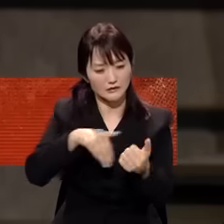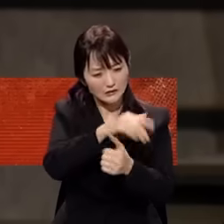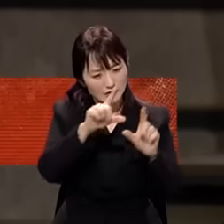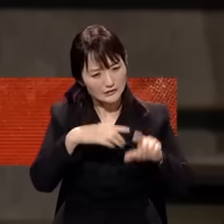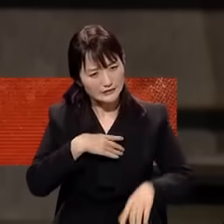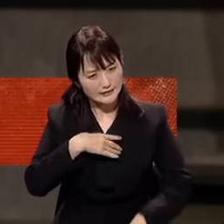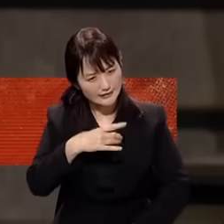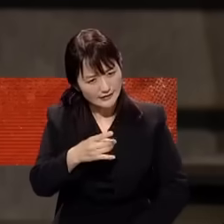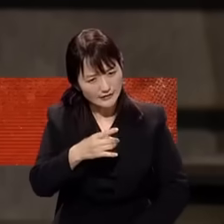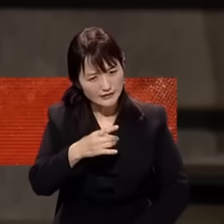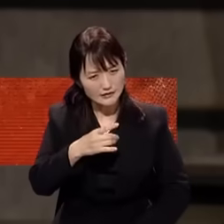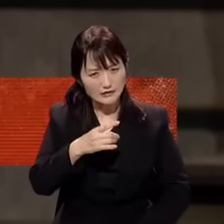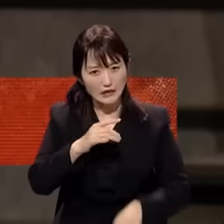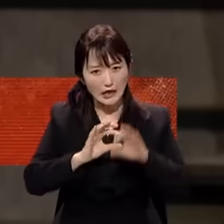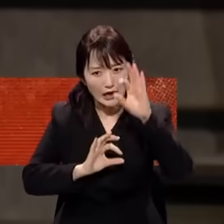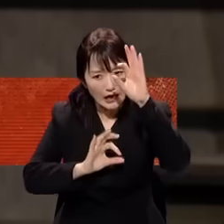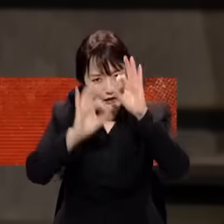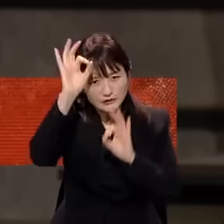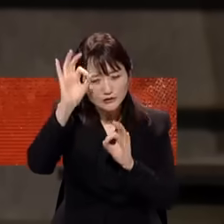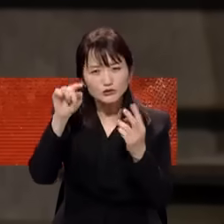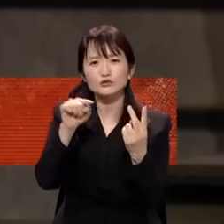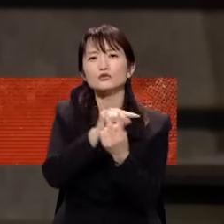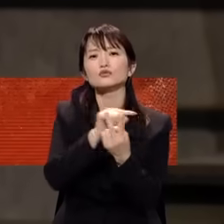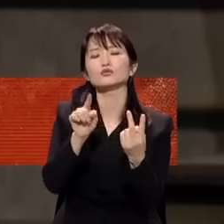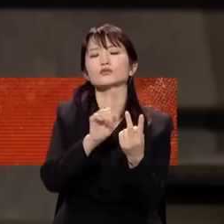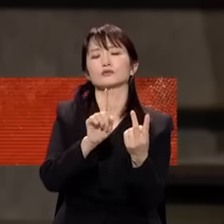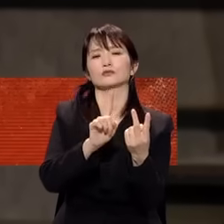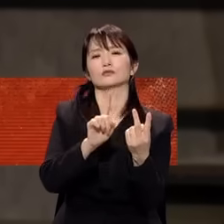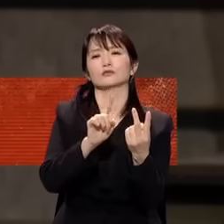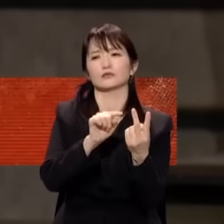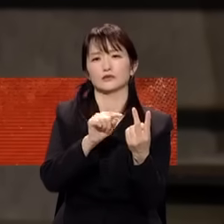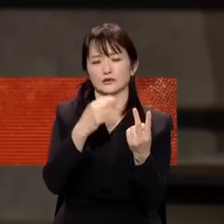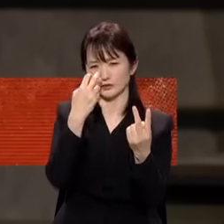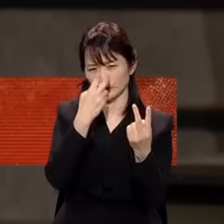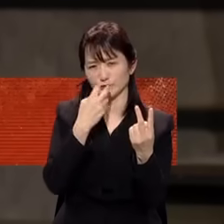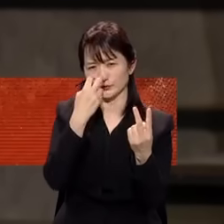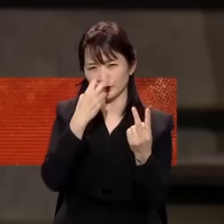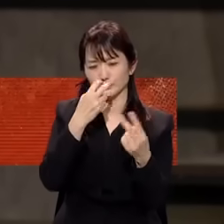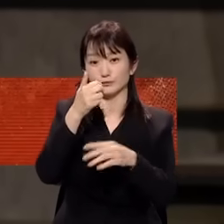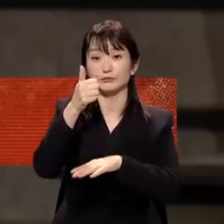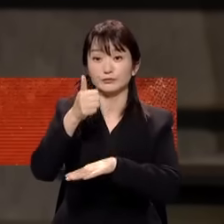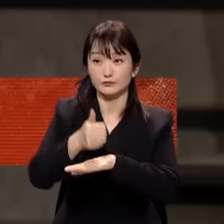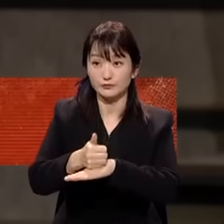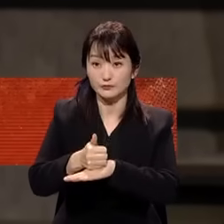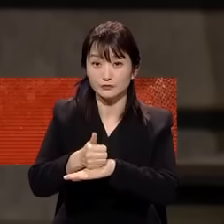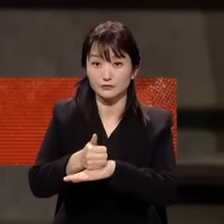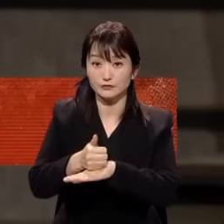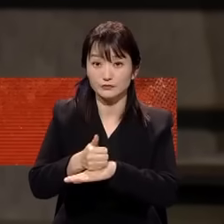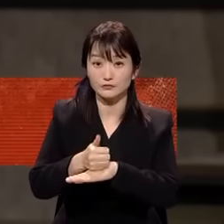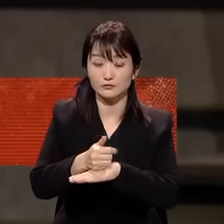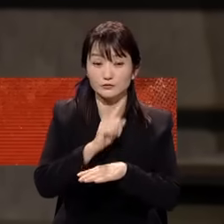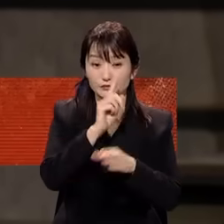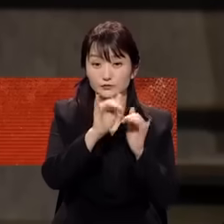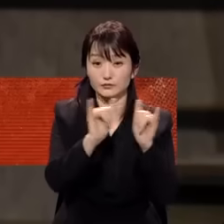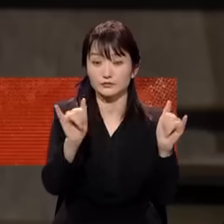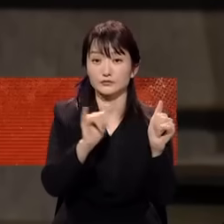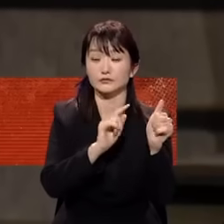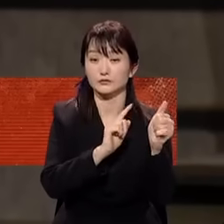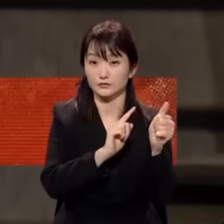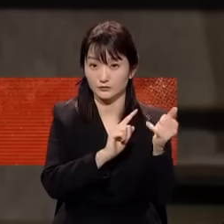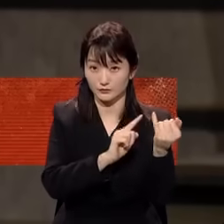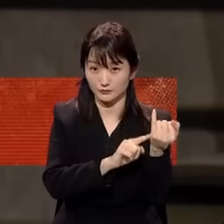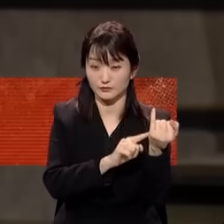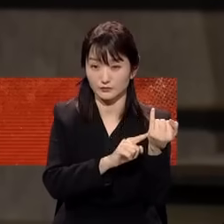고의인지 아니면 실수로 저렇게 됐는지 그걸 갖다가 조사를 해서 그 결과를 바로 이 제보자인 이